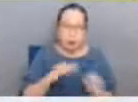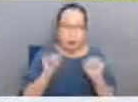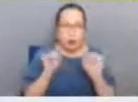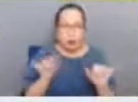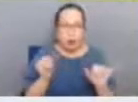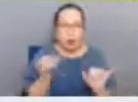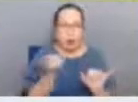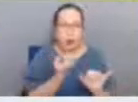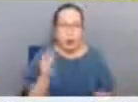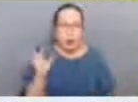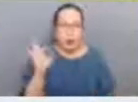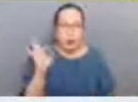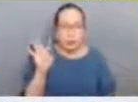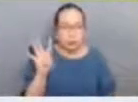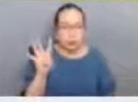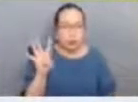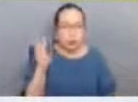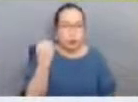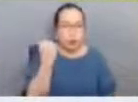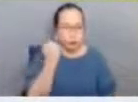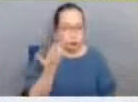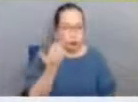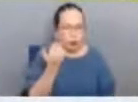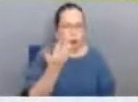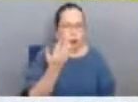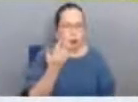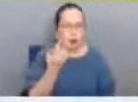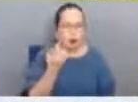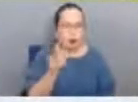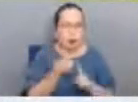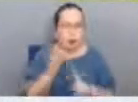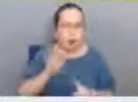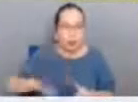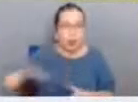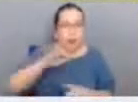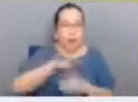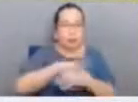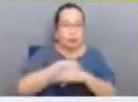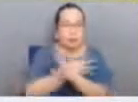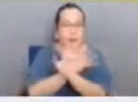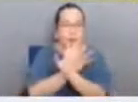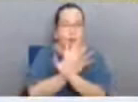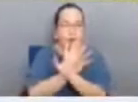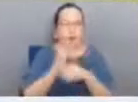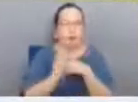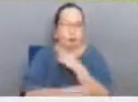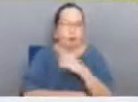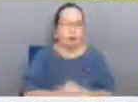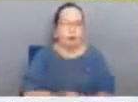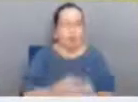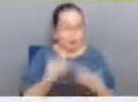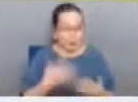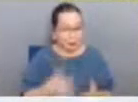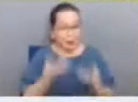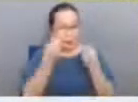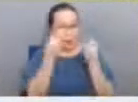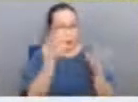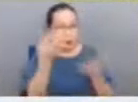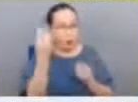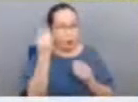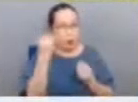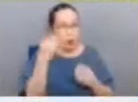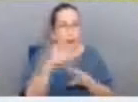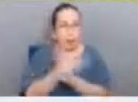lalawigan na lubang napilayan dahil sa krisis dulot ng COVID-19. Nasa 100 million pesos ang inilaan na pondo ng Cebu Provincial